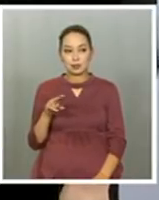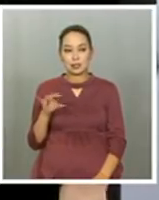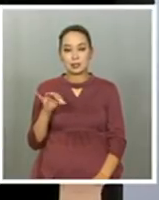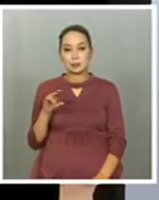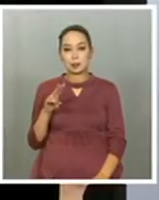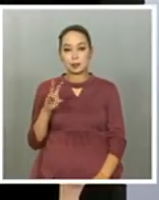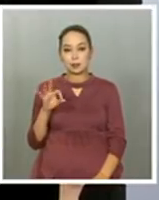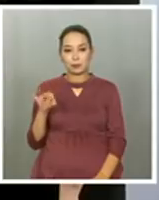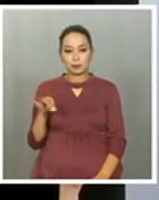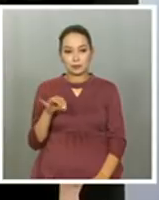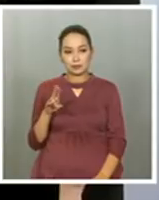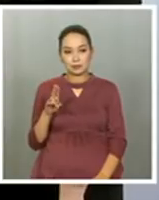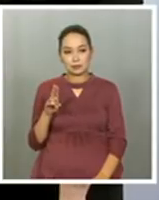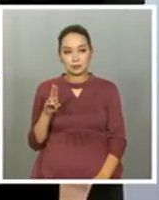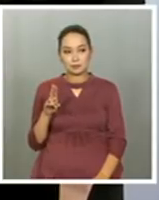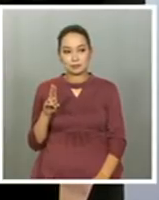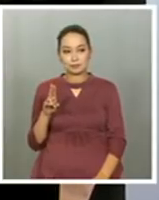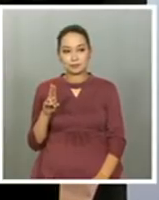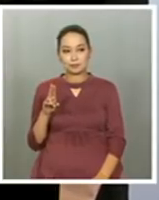диплоид,